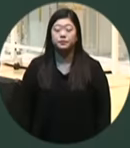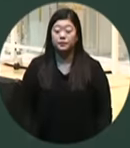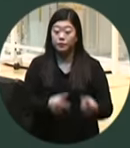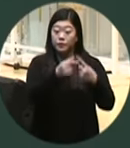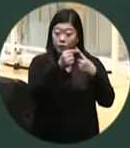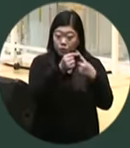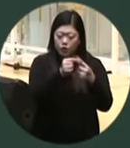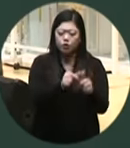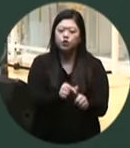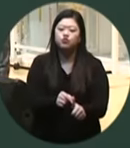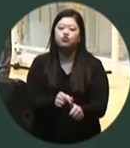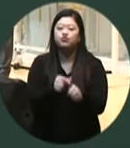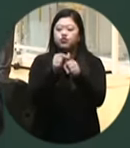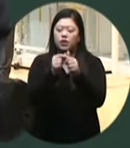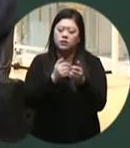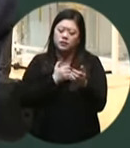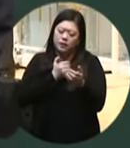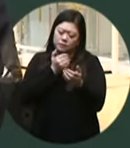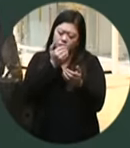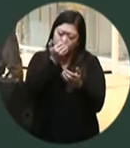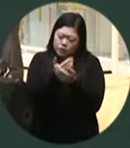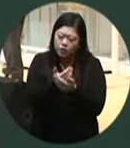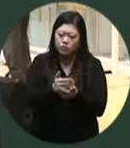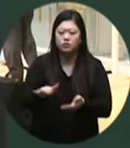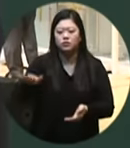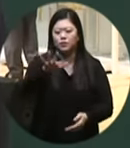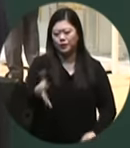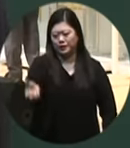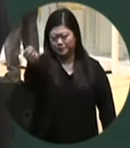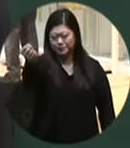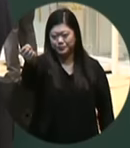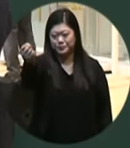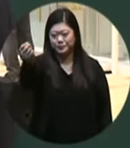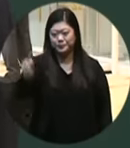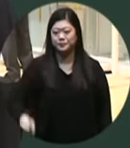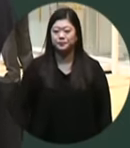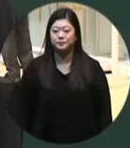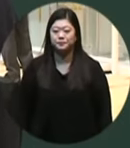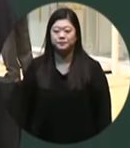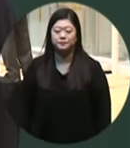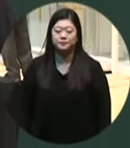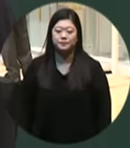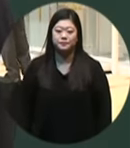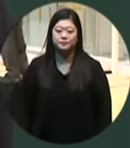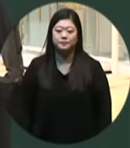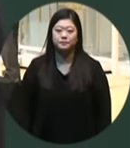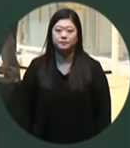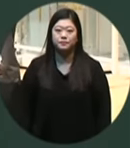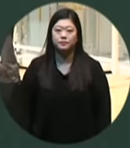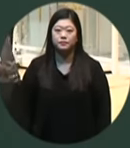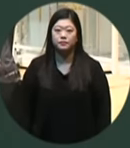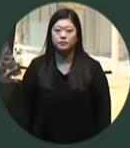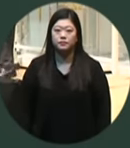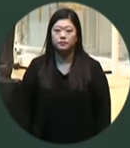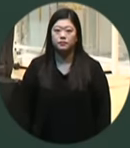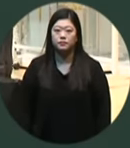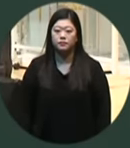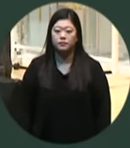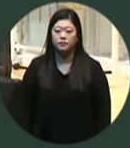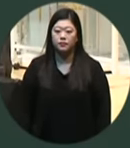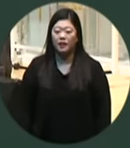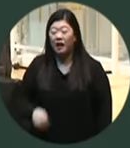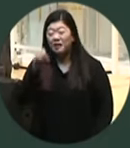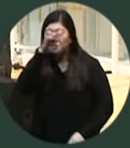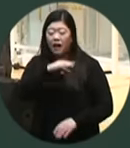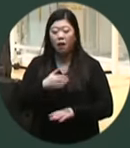구원의 감격입니다. The most important thing would be this. Number one, it is having conviction of your salvation. 진정한 감사 있어야 돼요. You have